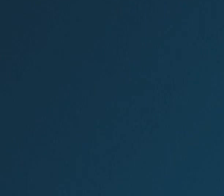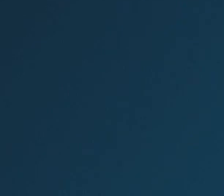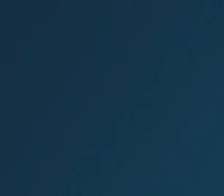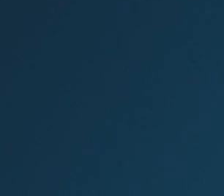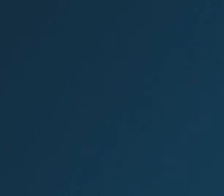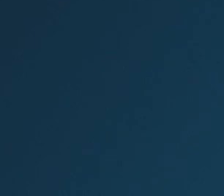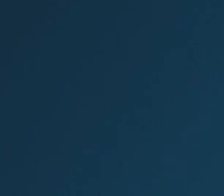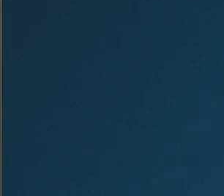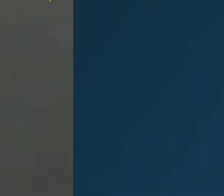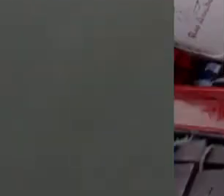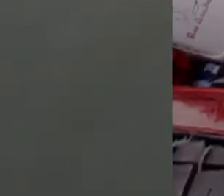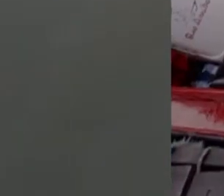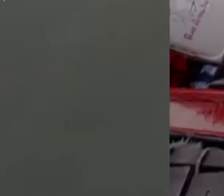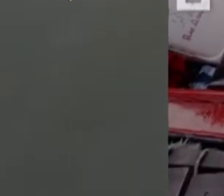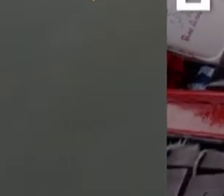חדשות הערב.